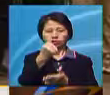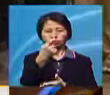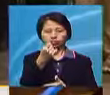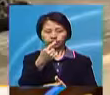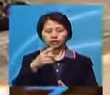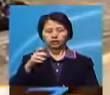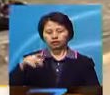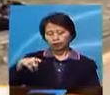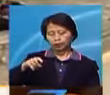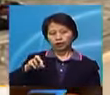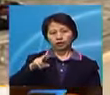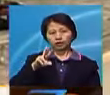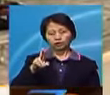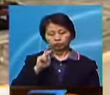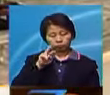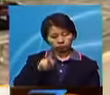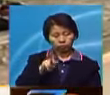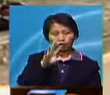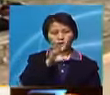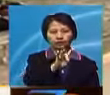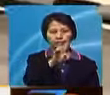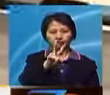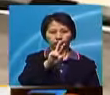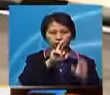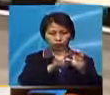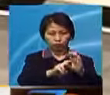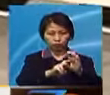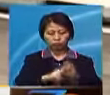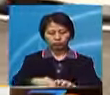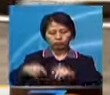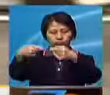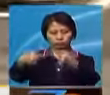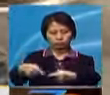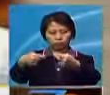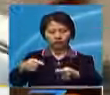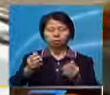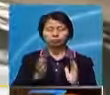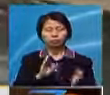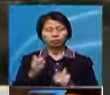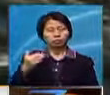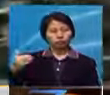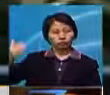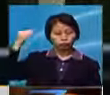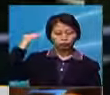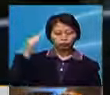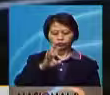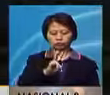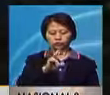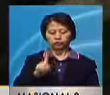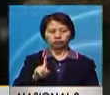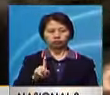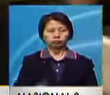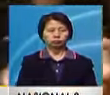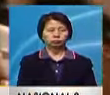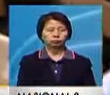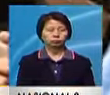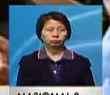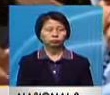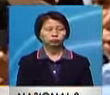PRN kali ini bakal menyaksikan 82 kerusi di petanding berbanding 71 sebelum ini.